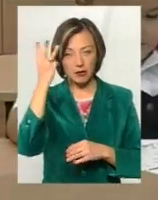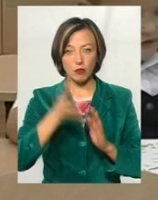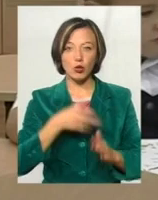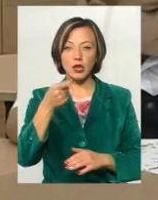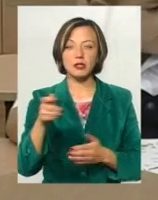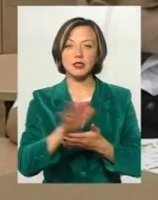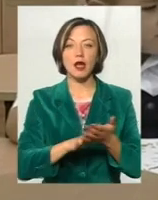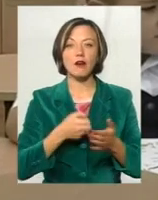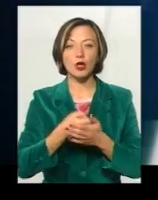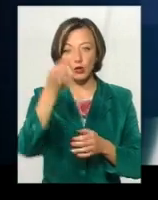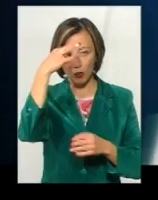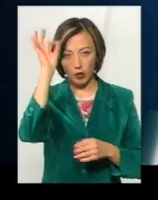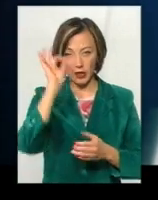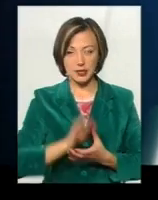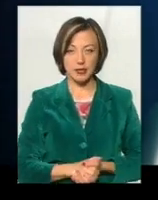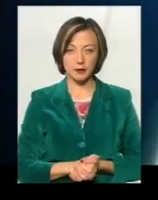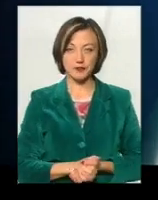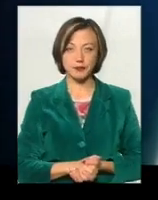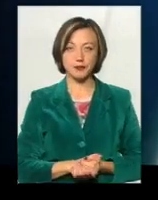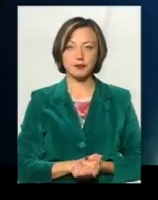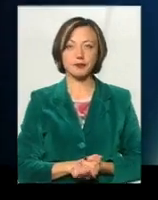подали заяву до поліції.